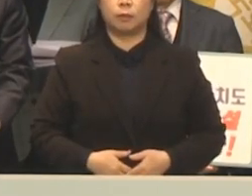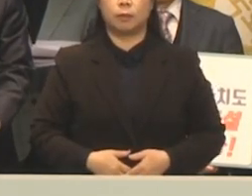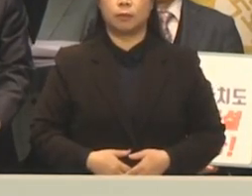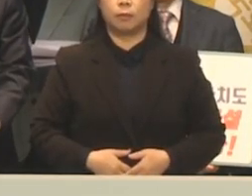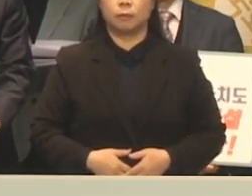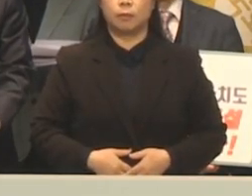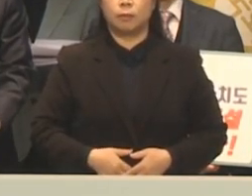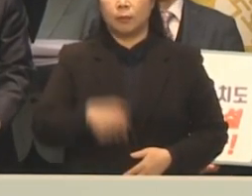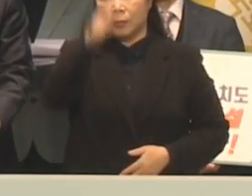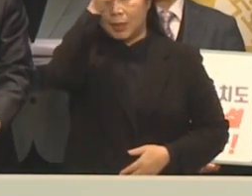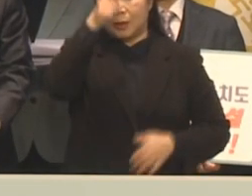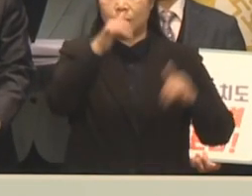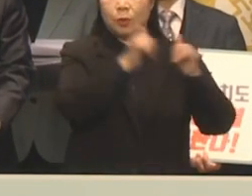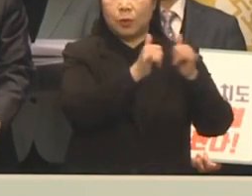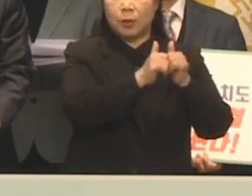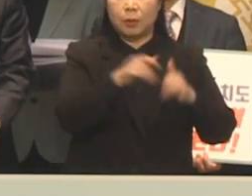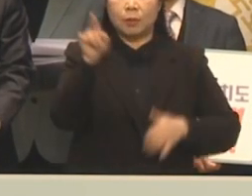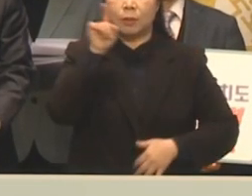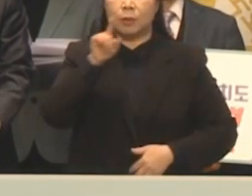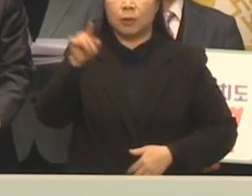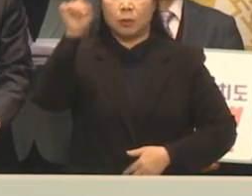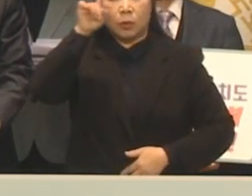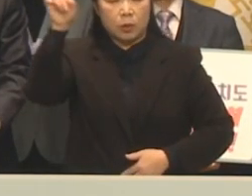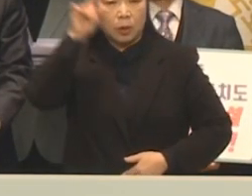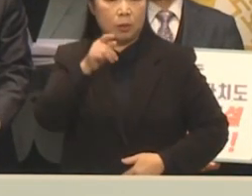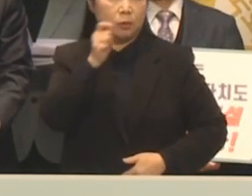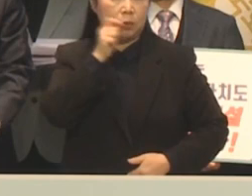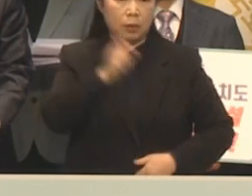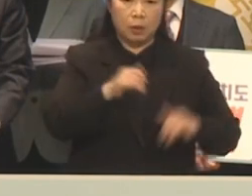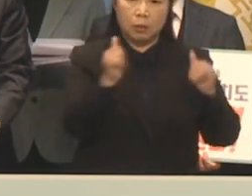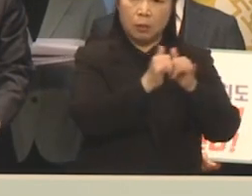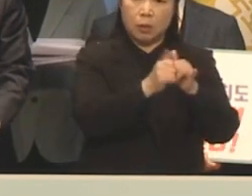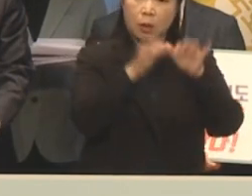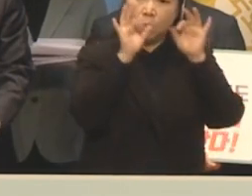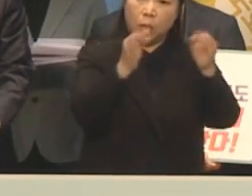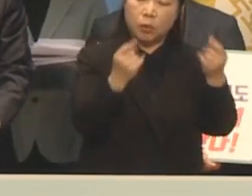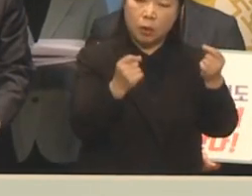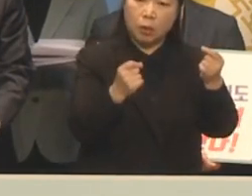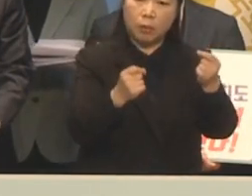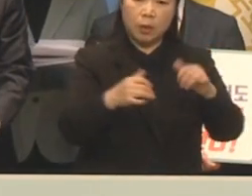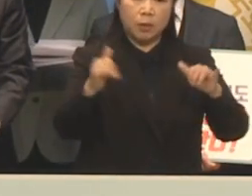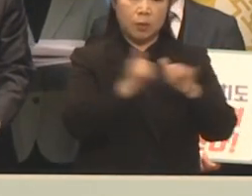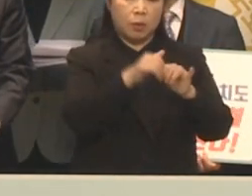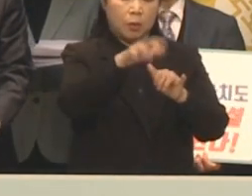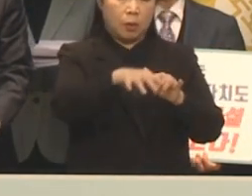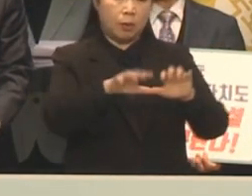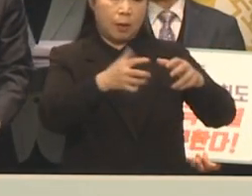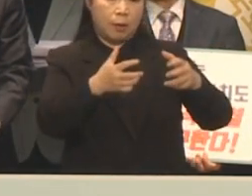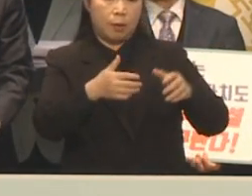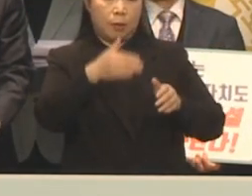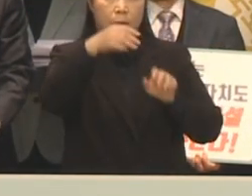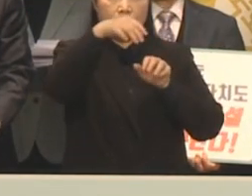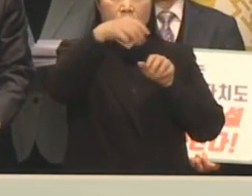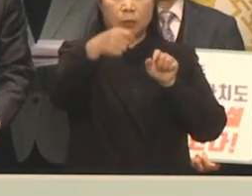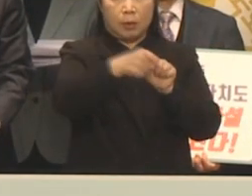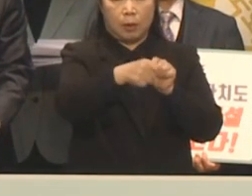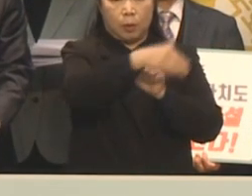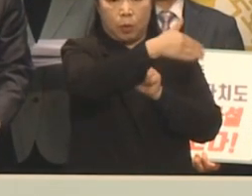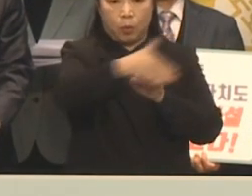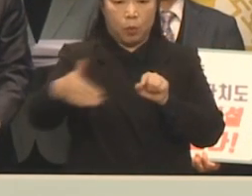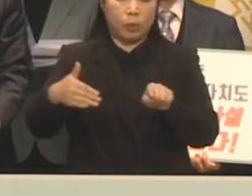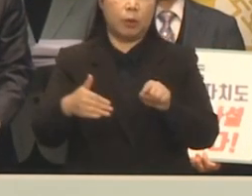전쟁, 러시아, 우크라이나 전쟁이 보여주듯 접경지역 발전이 가장